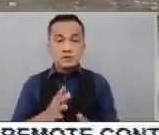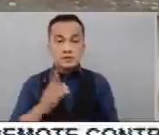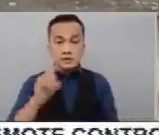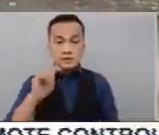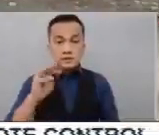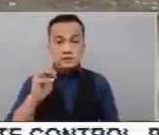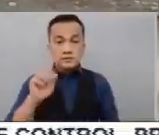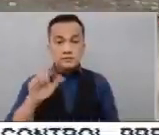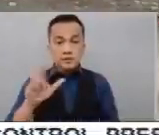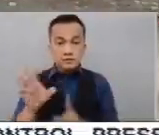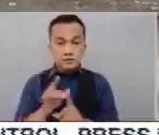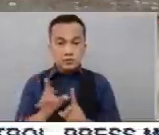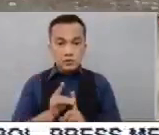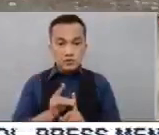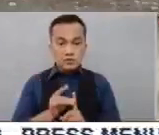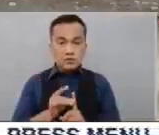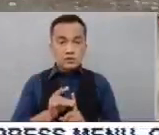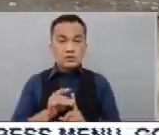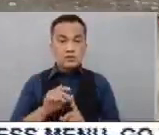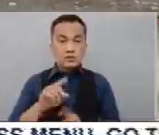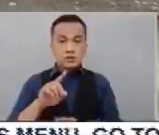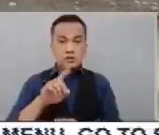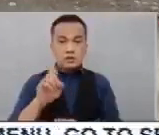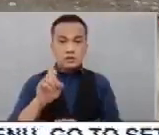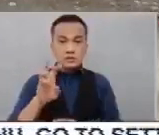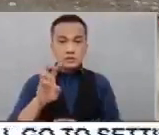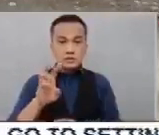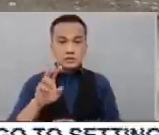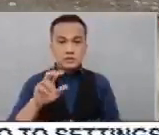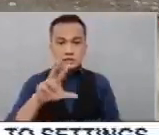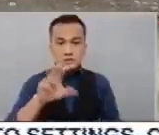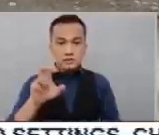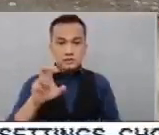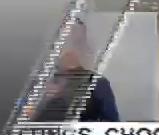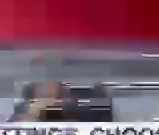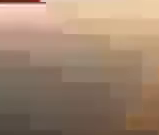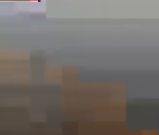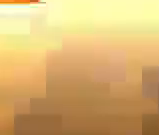live mula dyan sa Balintawak Market. Rise and shine, Luisa!